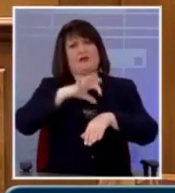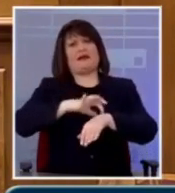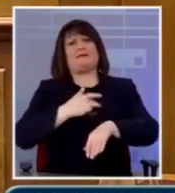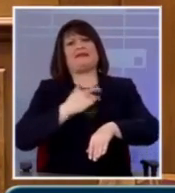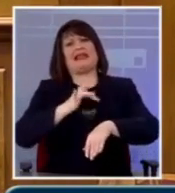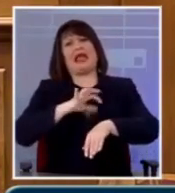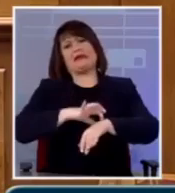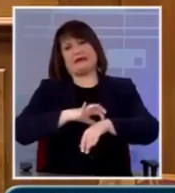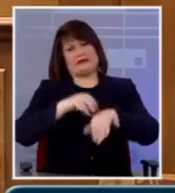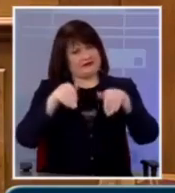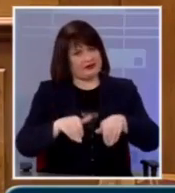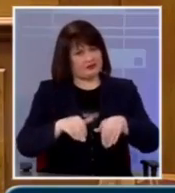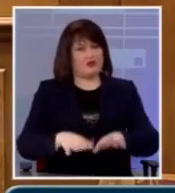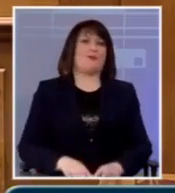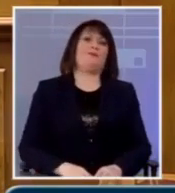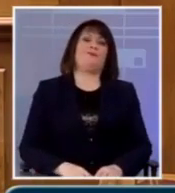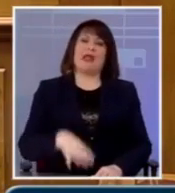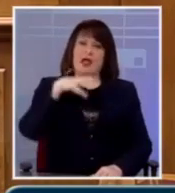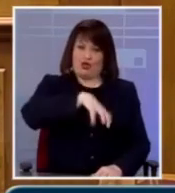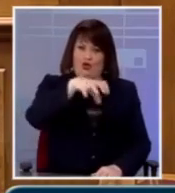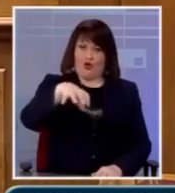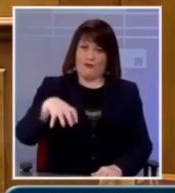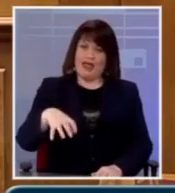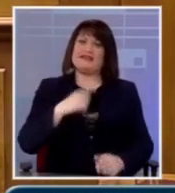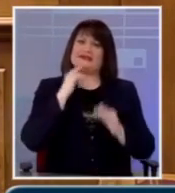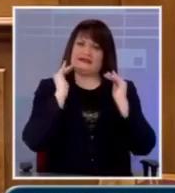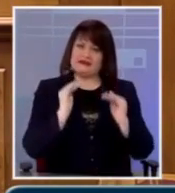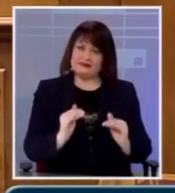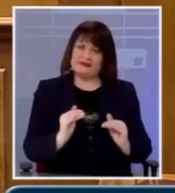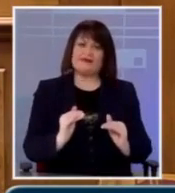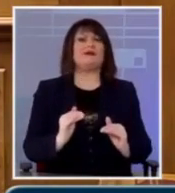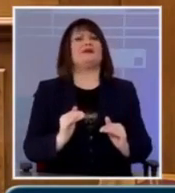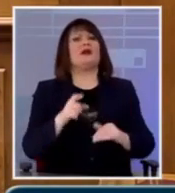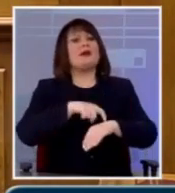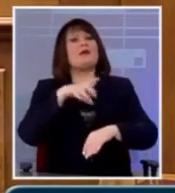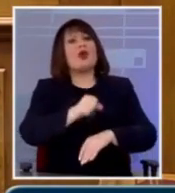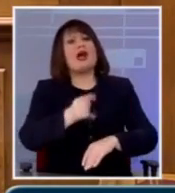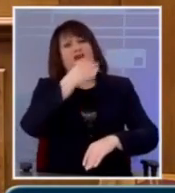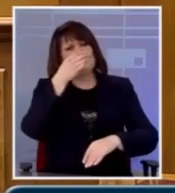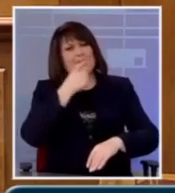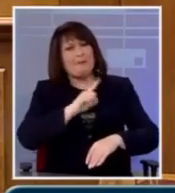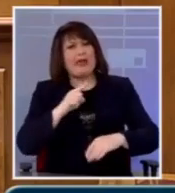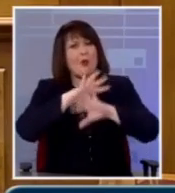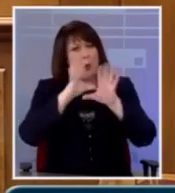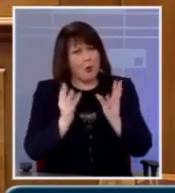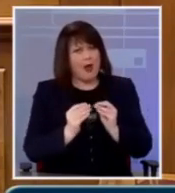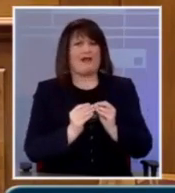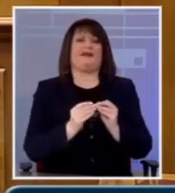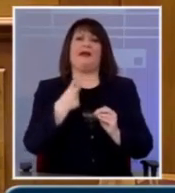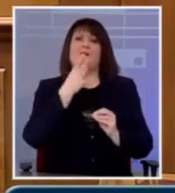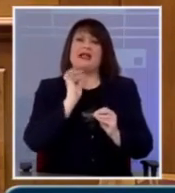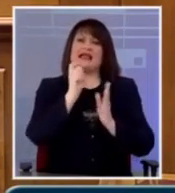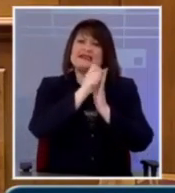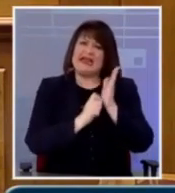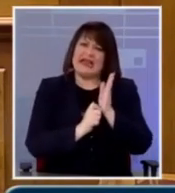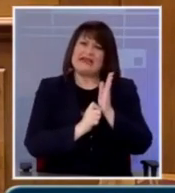ασθενών. Διατηρούμε τις υπάρχουσες δομές πρόληψης και αντιμετώπισης των εξαρτήσεων με πρώτο στόχο το σταδιακό μηδενισμό της λίστας